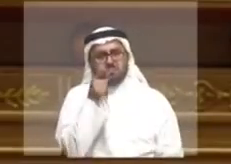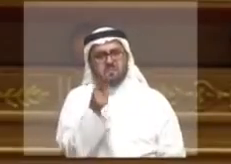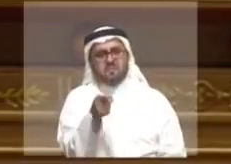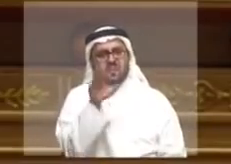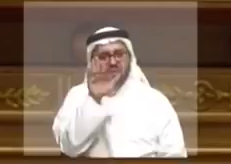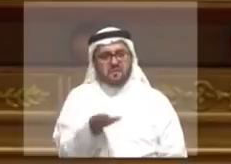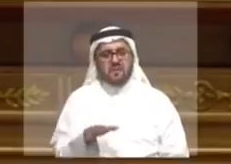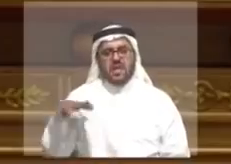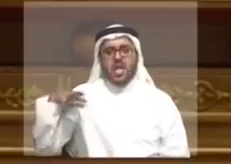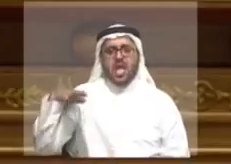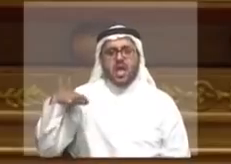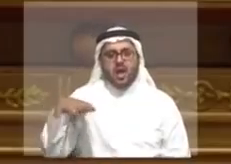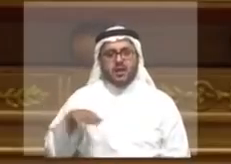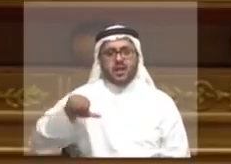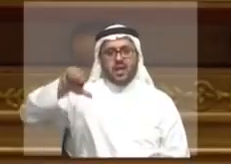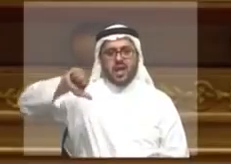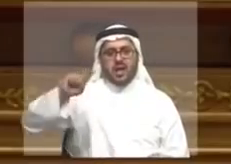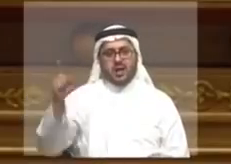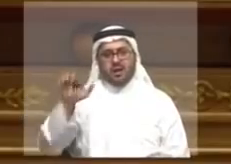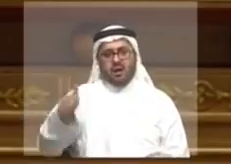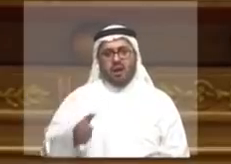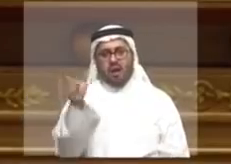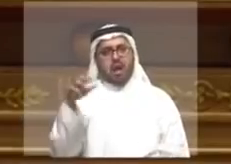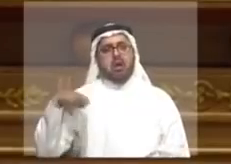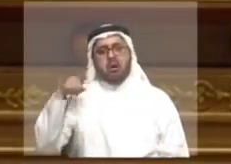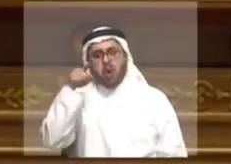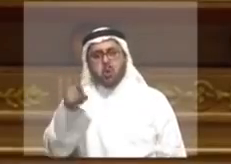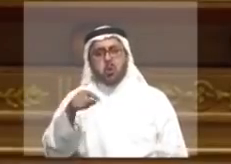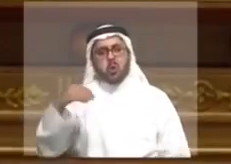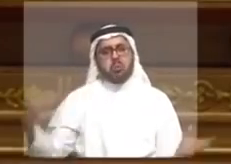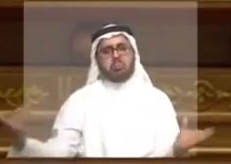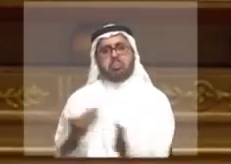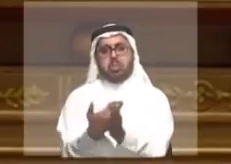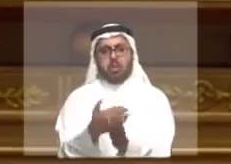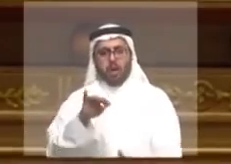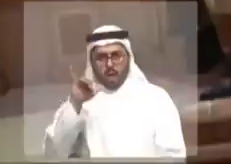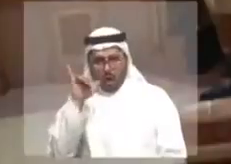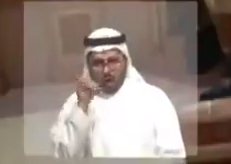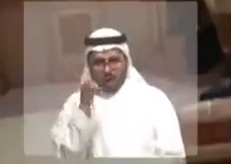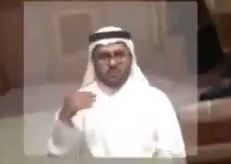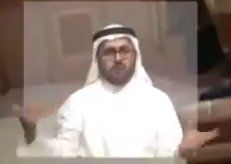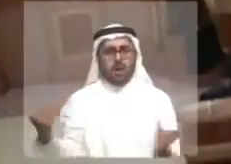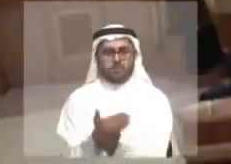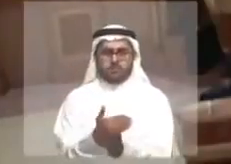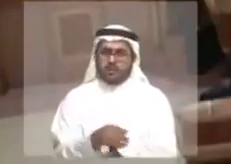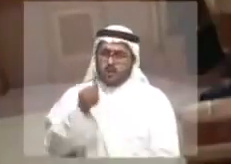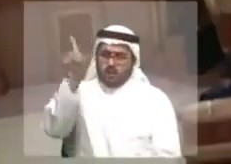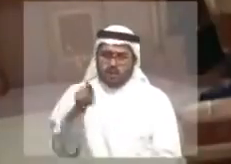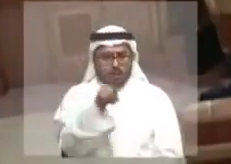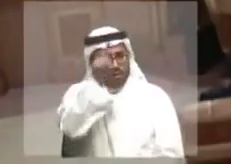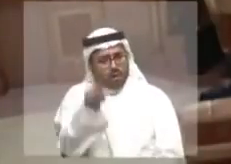بها إيران في المنطقة العربية ونرفض تدخلات